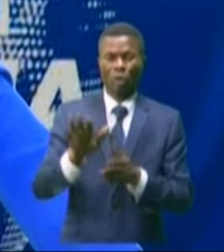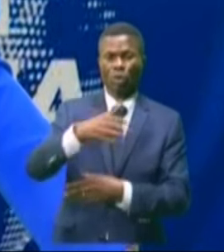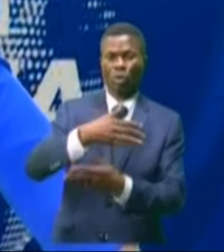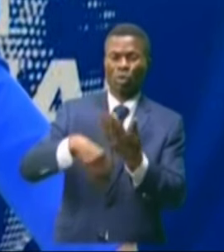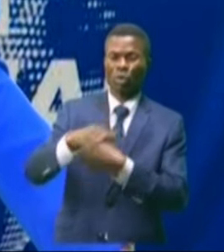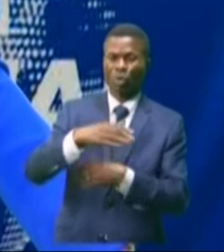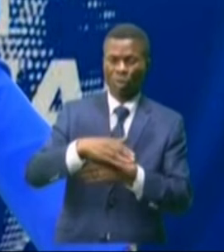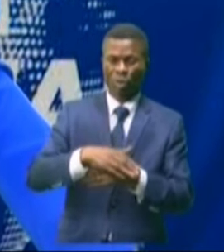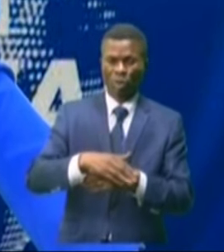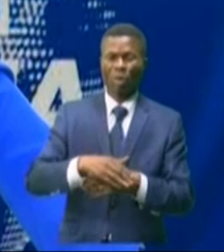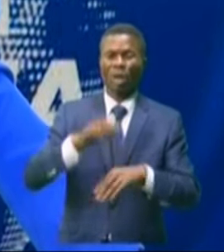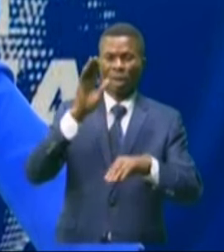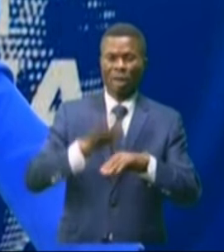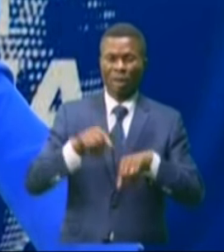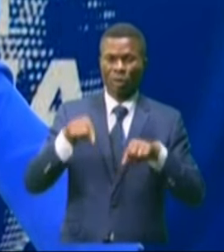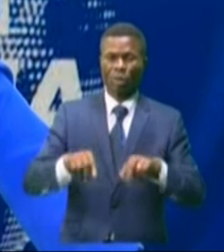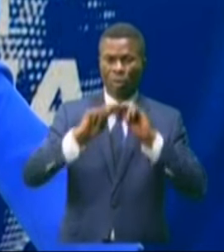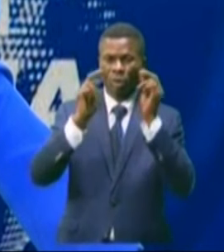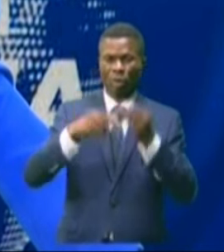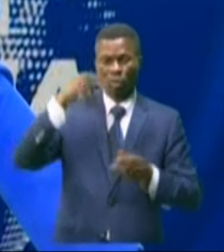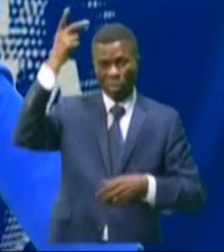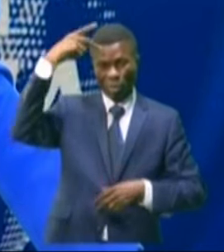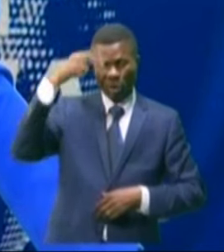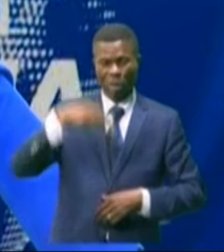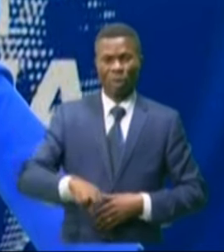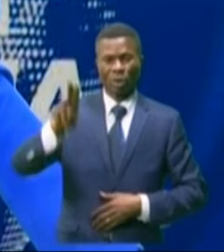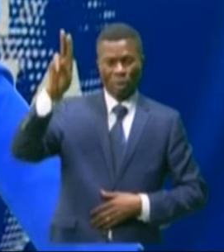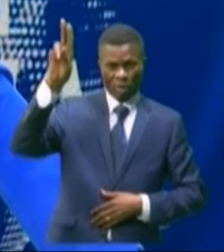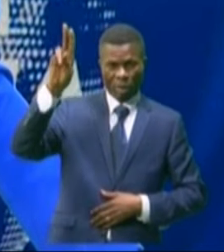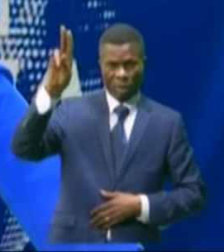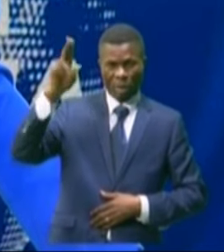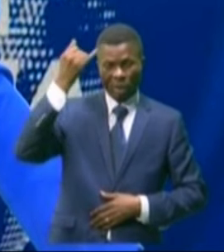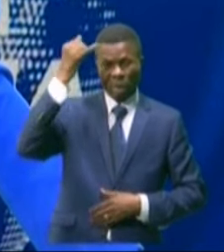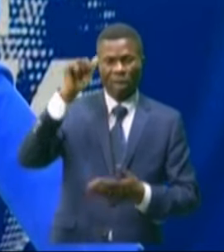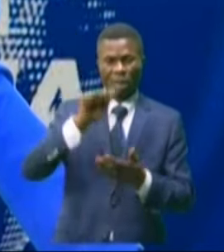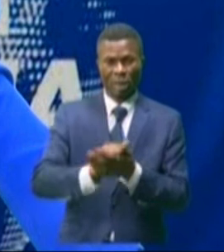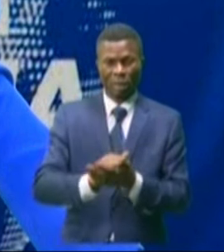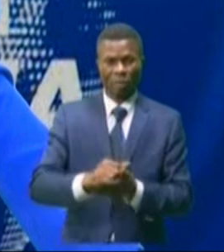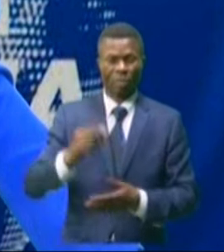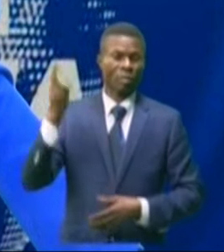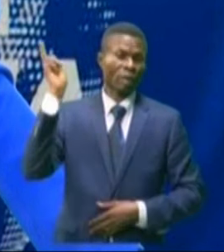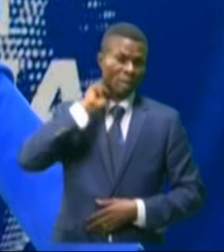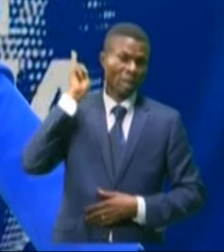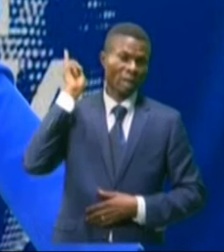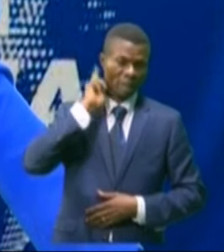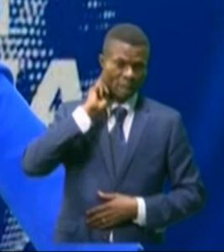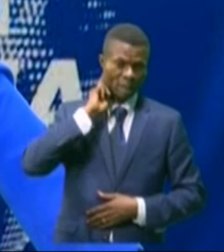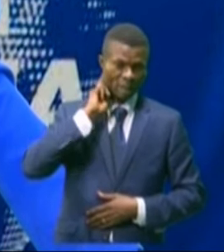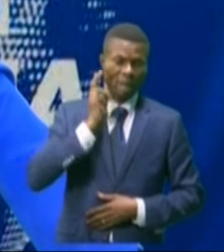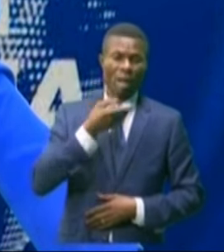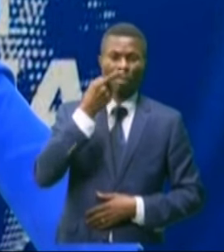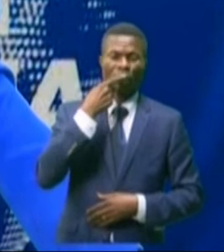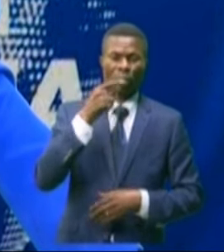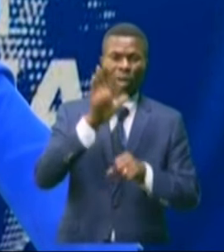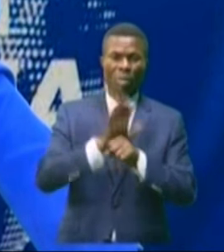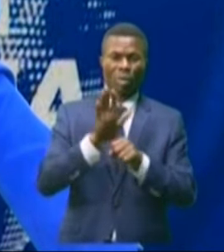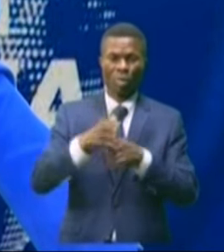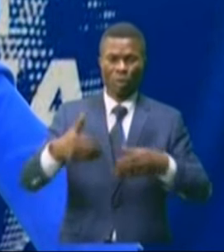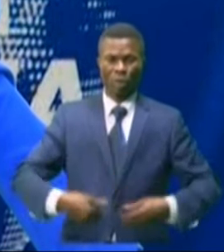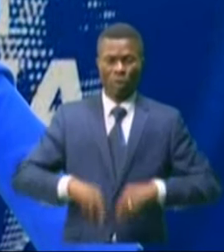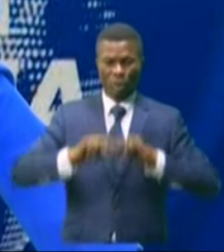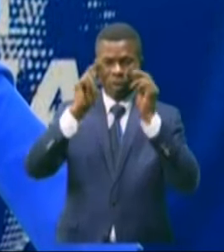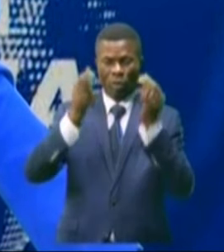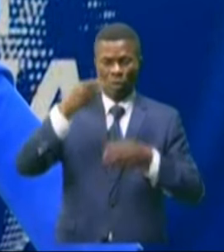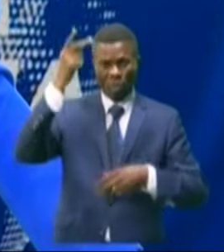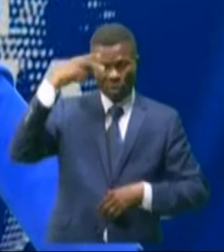auxquelles se livrent actuellement les membres de l'UDPS. C'est dans ces termes que Augustin Kabuya s'est exprimé devant les jeunes du parti